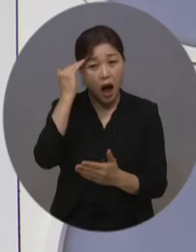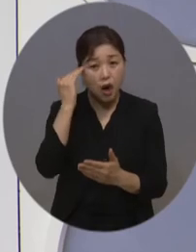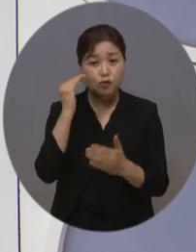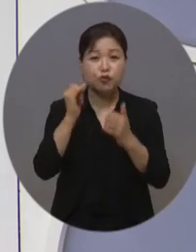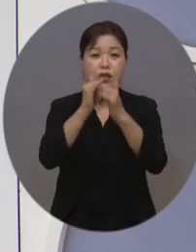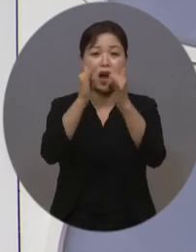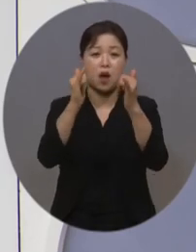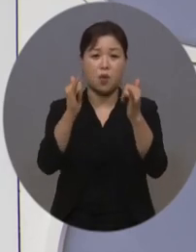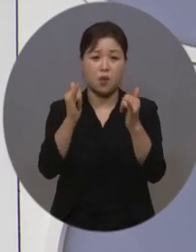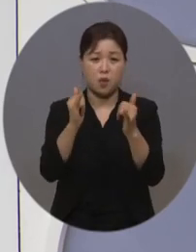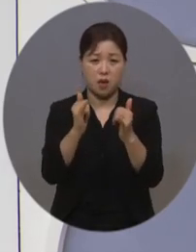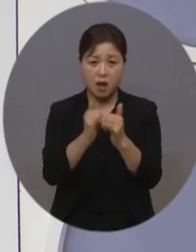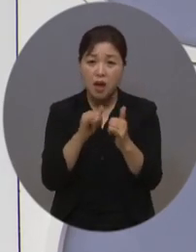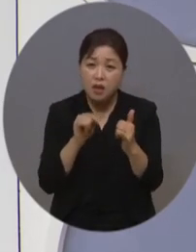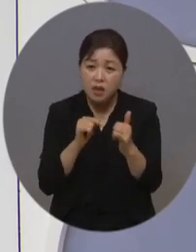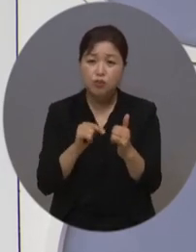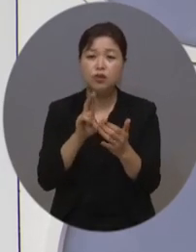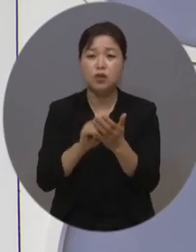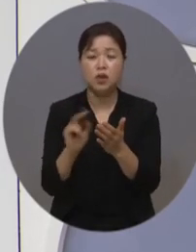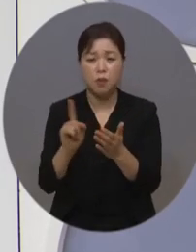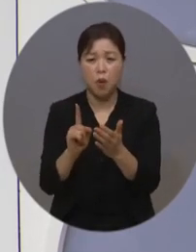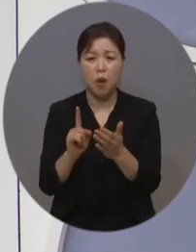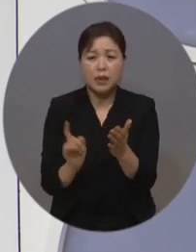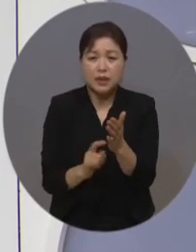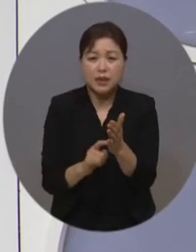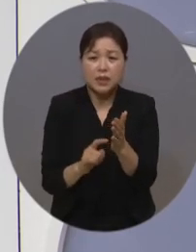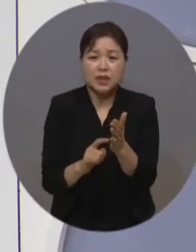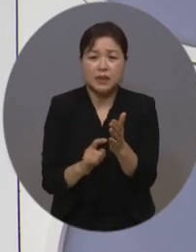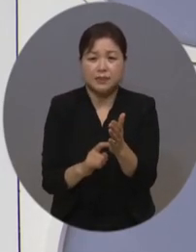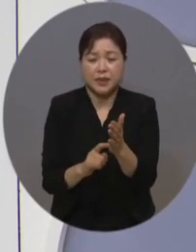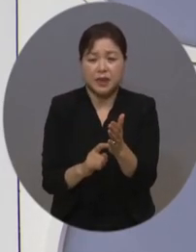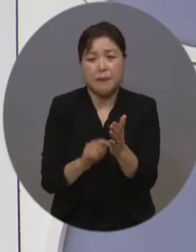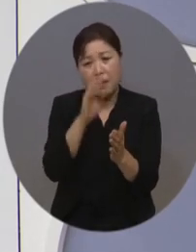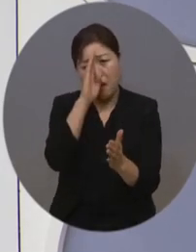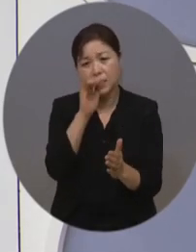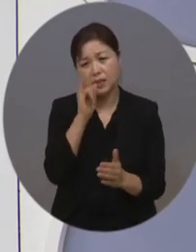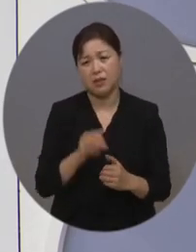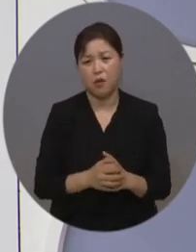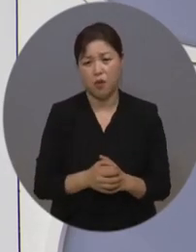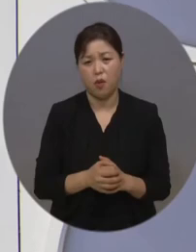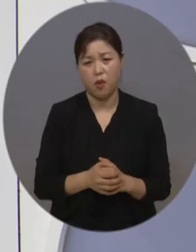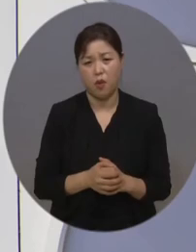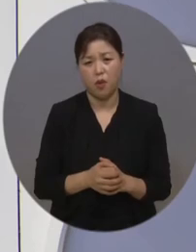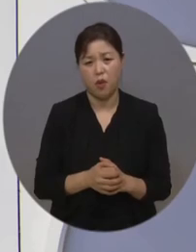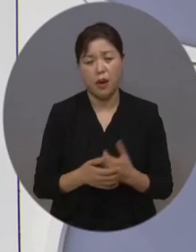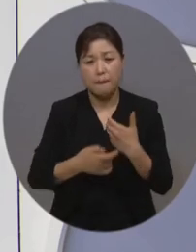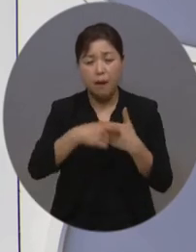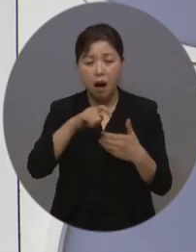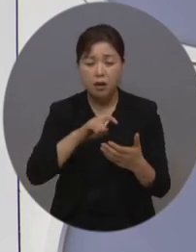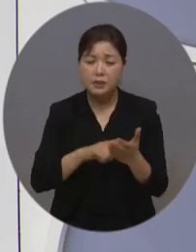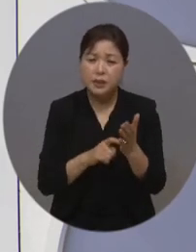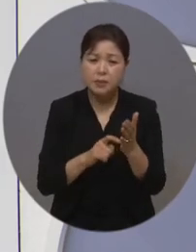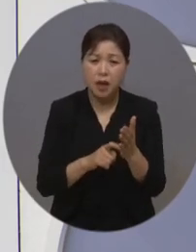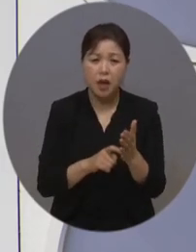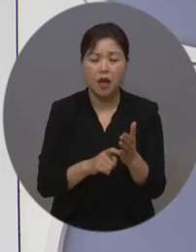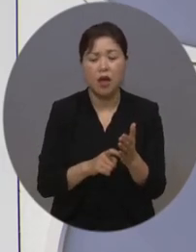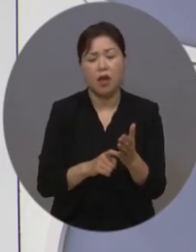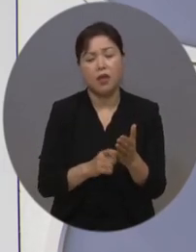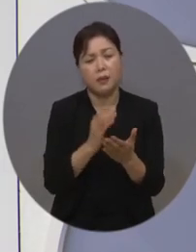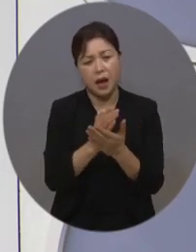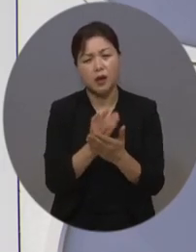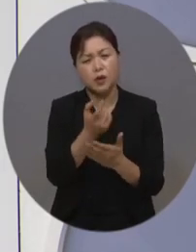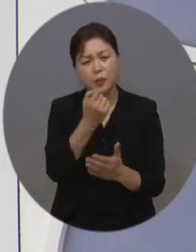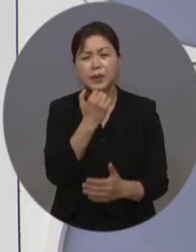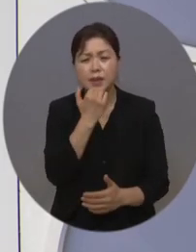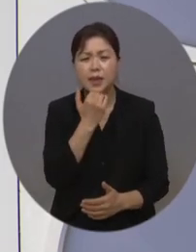중에 하나가 이 조급죄입니다. 마음이 급해요. 그렇게 뭐 조금만 기다리면 주면 되는데 그걸